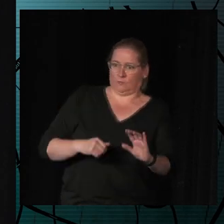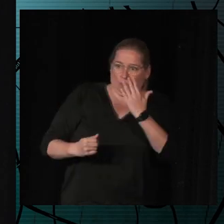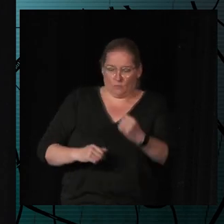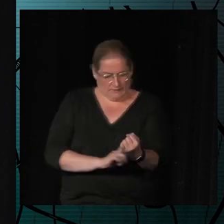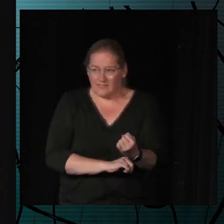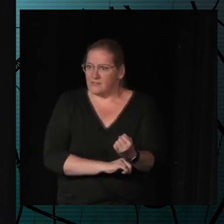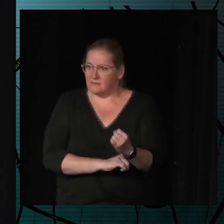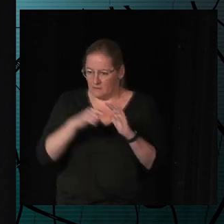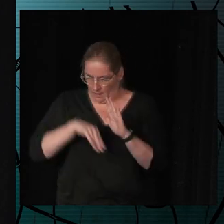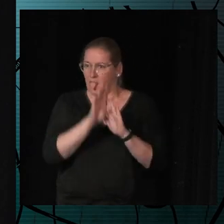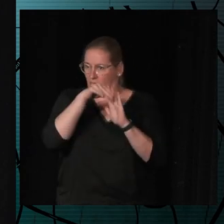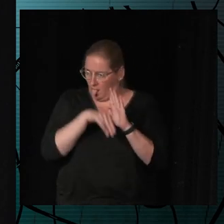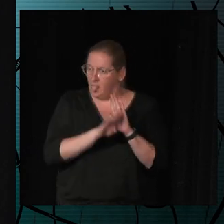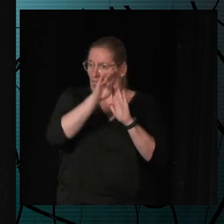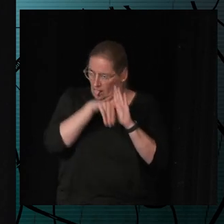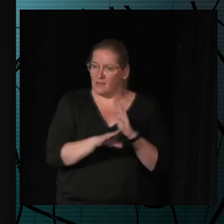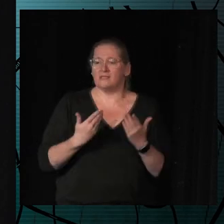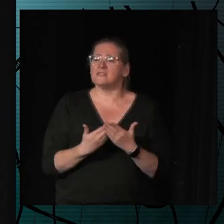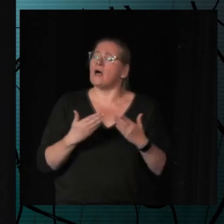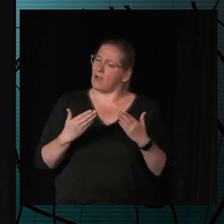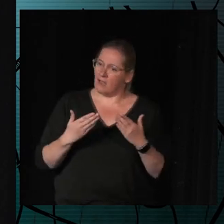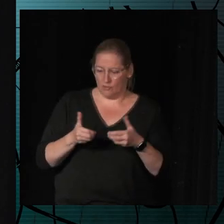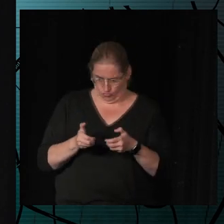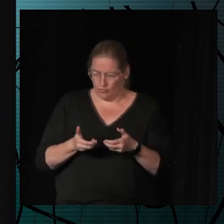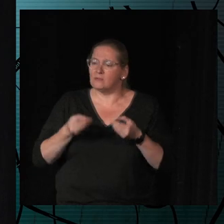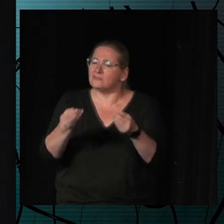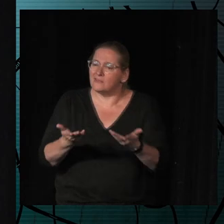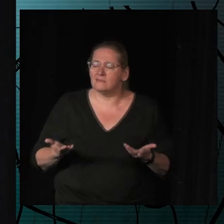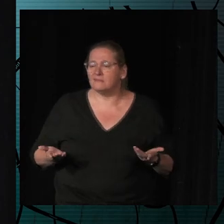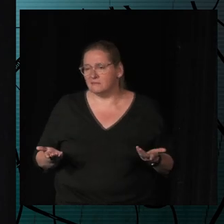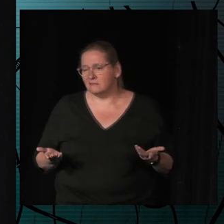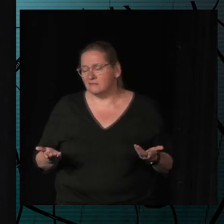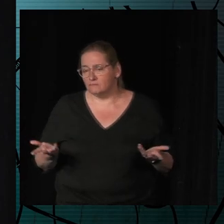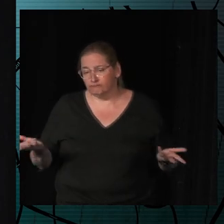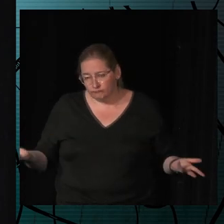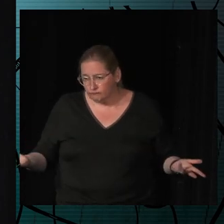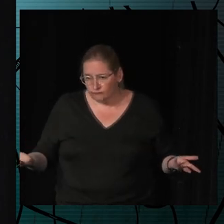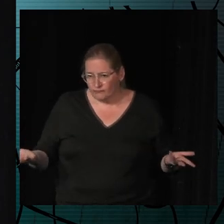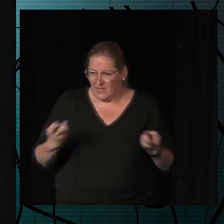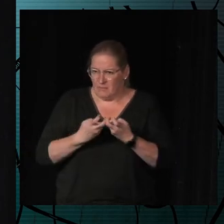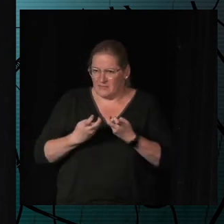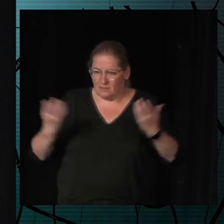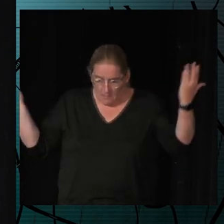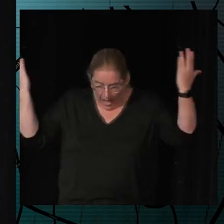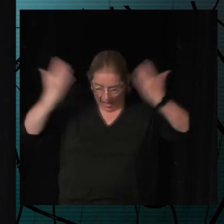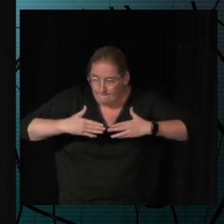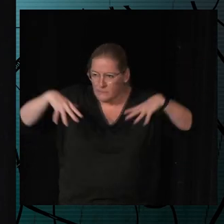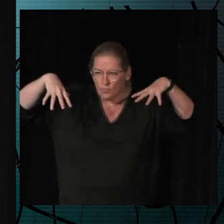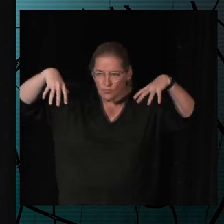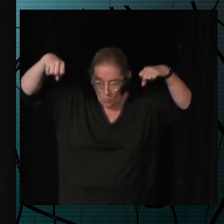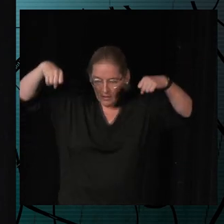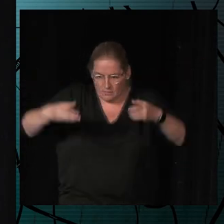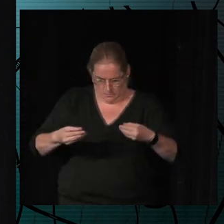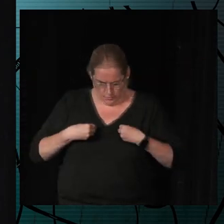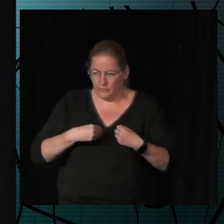stress pour le joueur c'est souvent lié le le comment dire le tout le le l'apparade tu disais le on se retrouve dans le noir dans des ambiances beaucoup plus stressantes